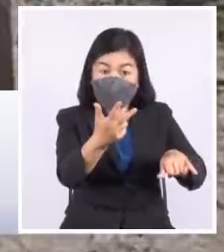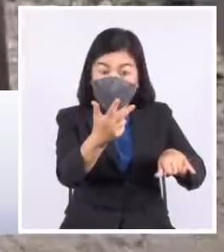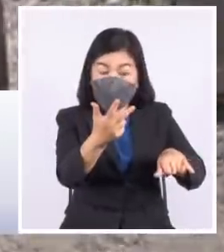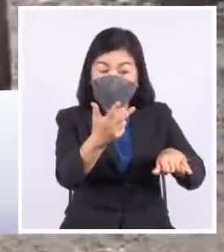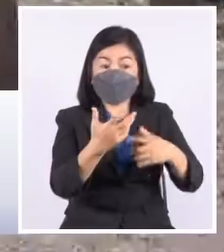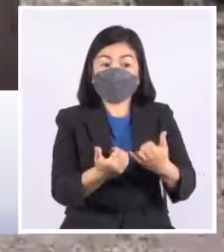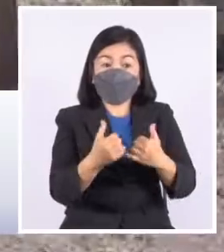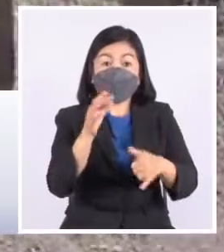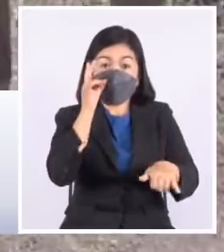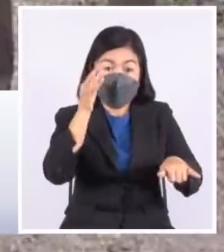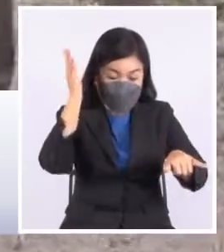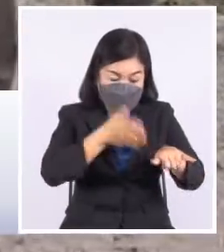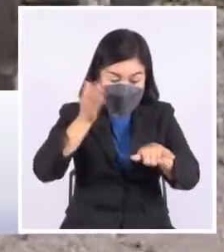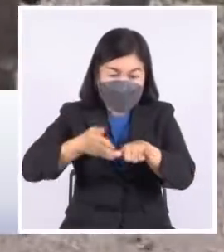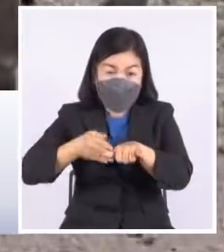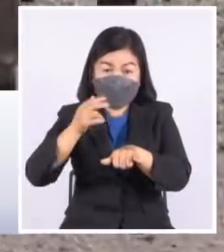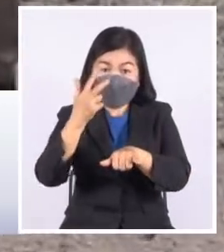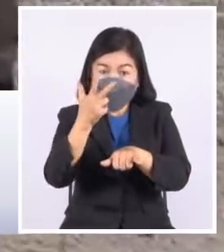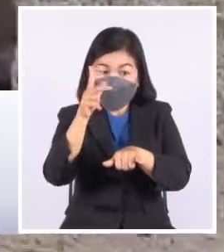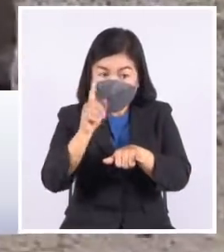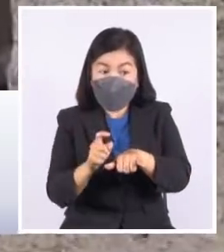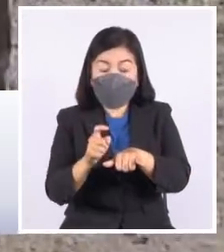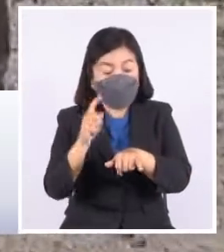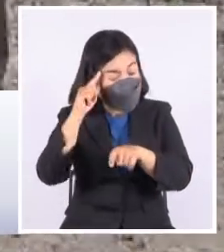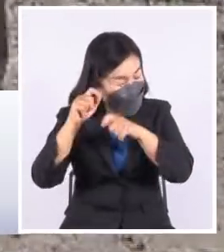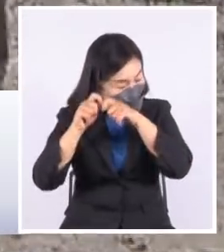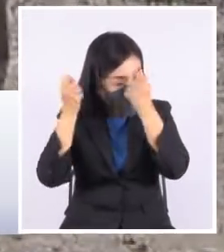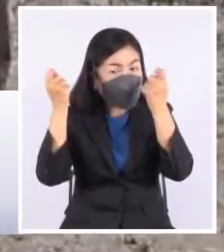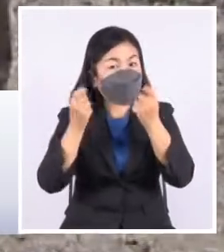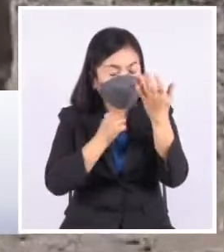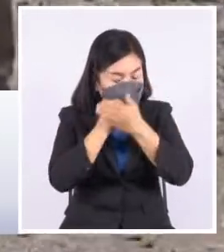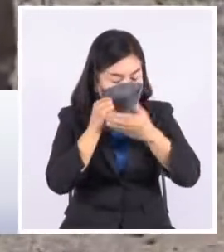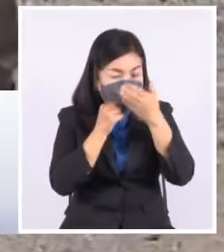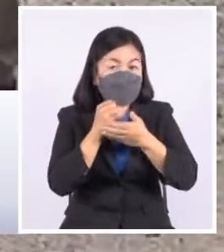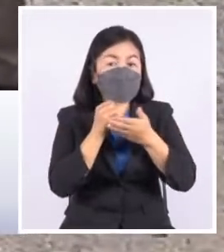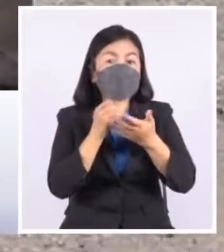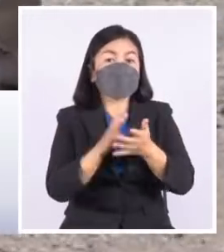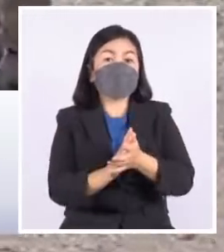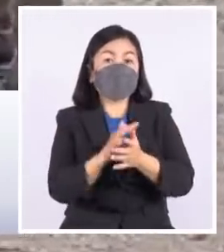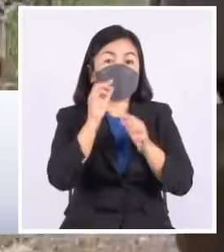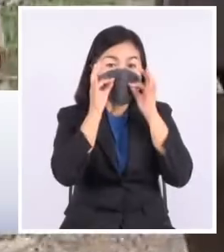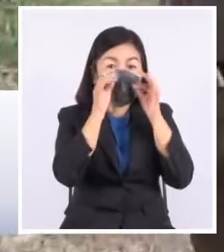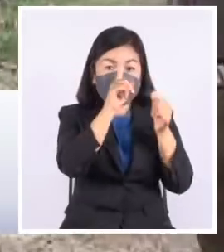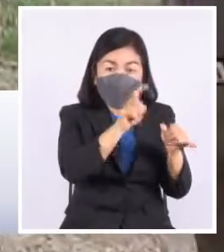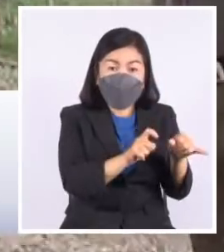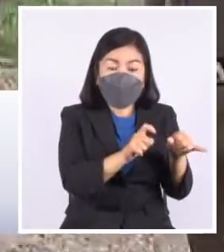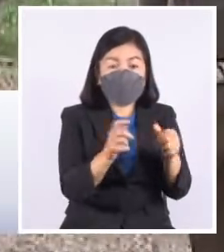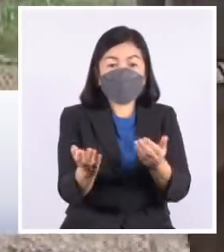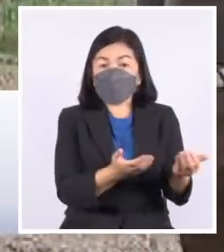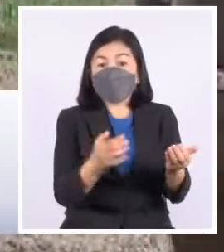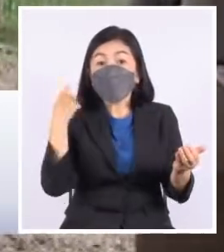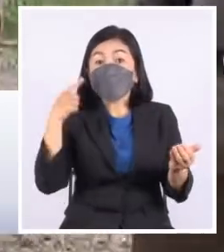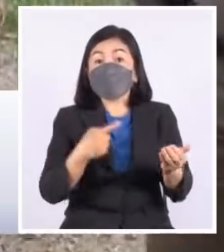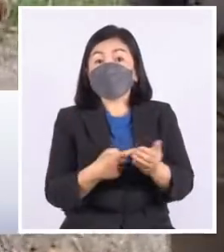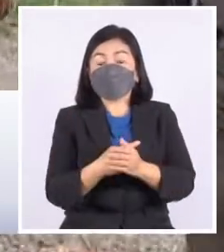ขนาดแมวเนี่ยฆ่าไปเนี่ยนะครับเนี่ยมีสติสตังหรือเปล่าก็ไม่รู้นะครับพอฆ่าแมวเสร็จเนี่ยลูกสาวก็ยังเดินไปพังศาลพระ